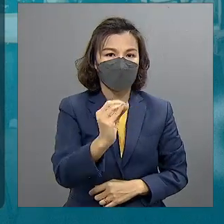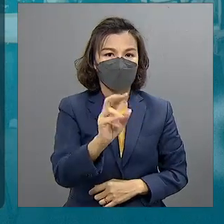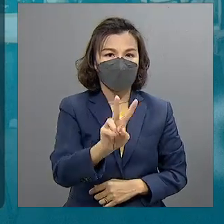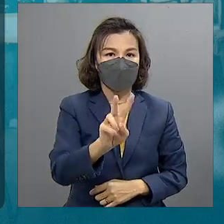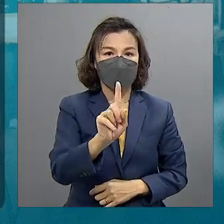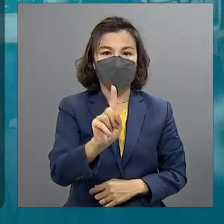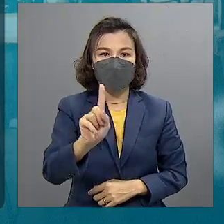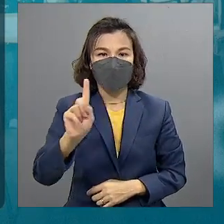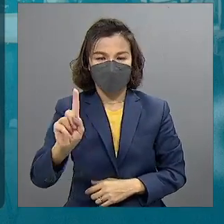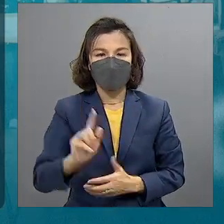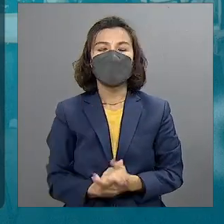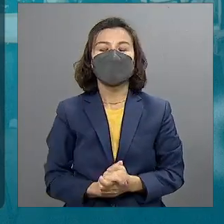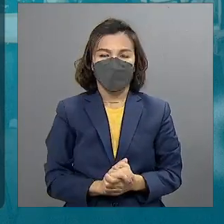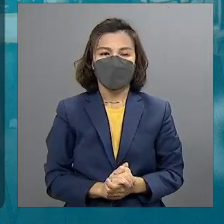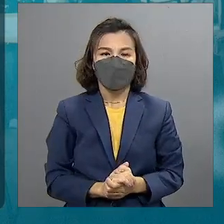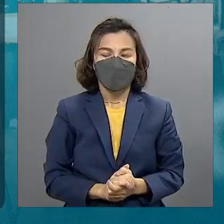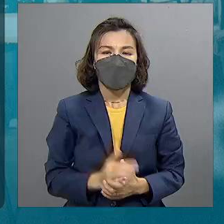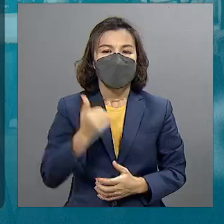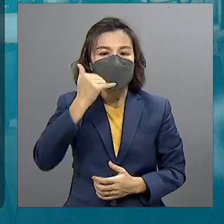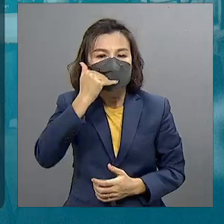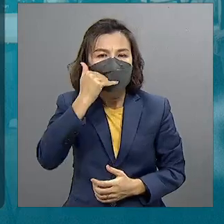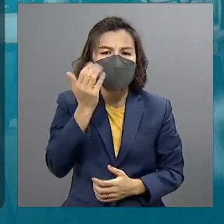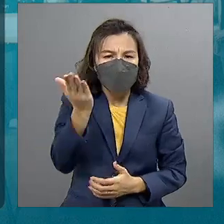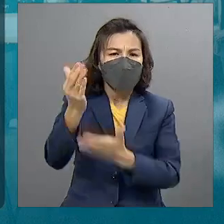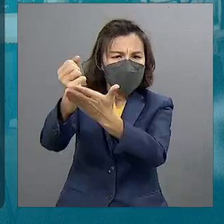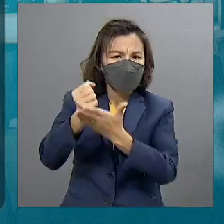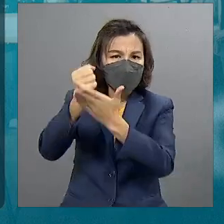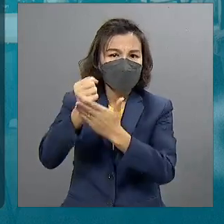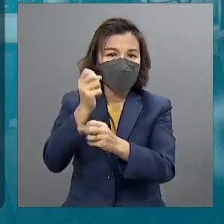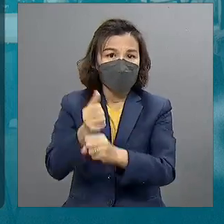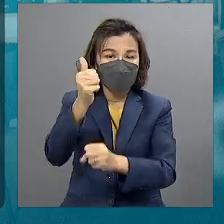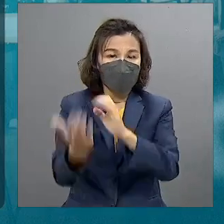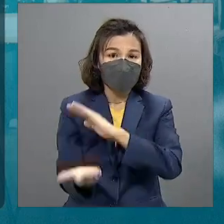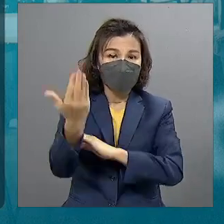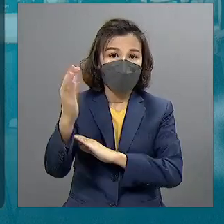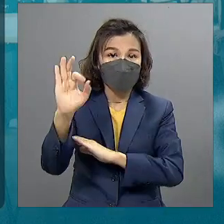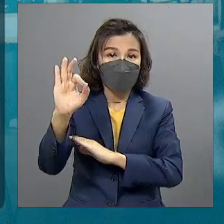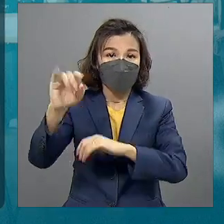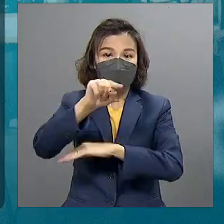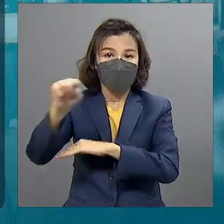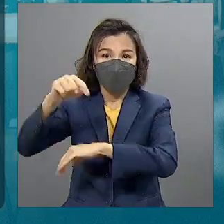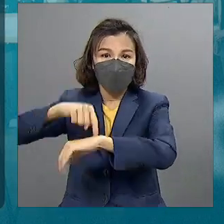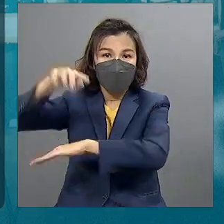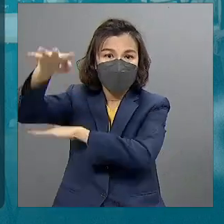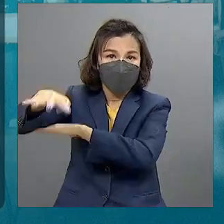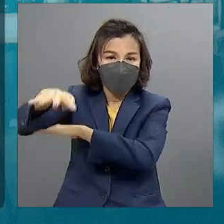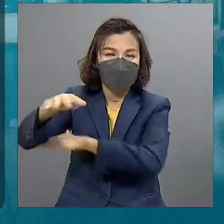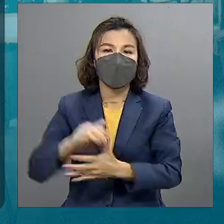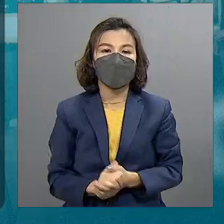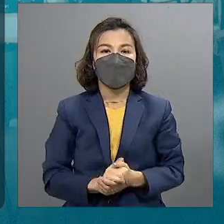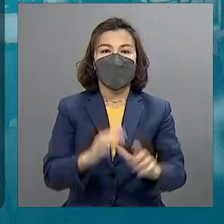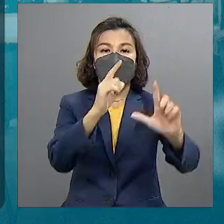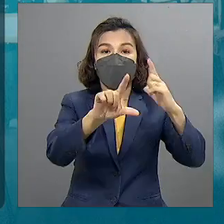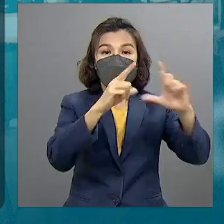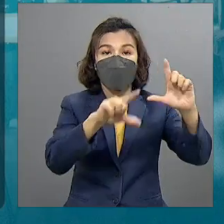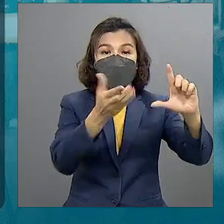027902111นะคะคุณสามารถขอความช่วยเหลือโทรมาได้เลยตั้งแต่9โมงเช้าจนถึง4โมงเย็นค่ะและ LINE ID นะคะแอดร้องทุก